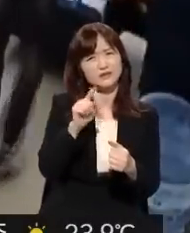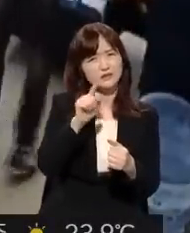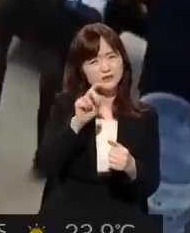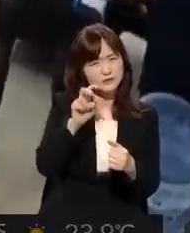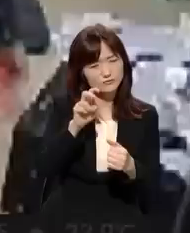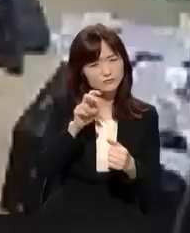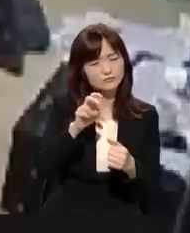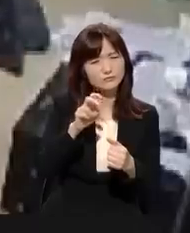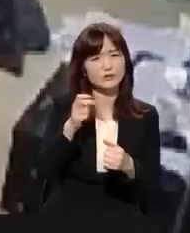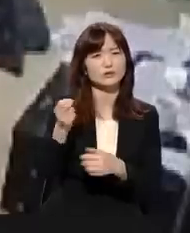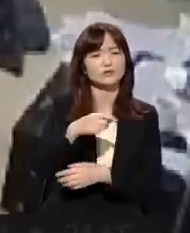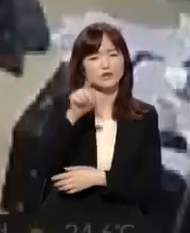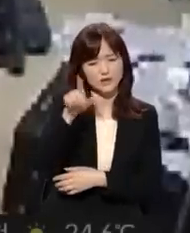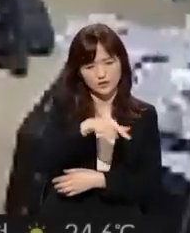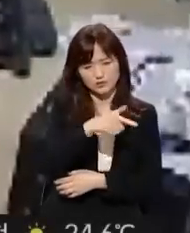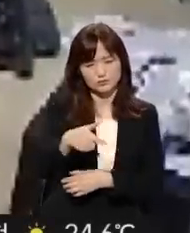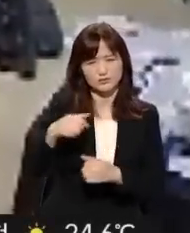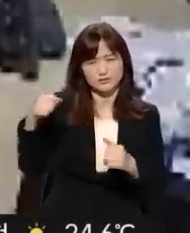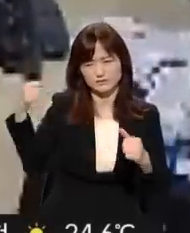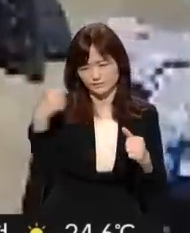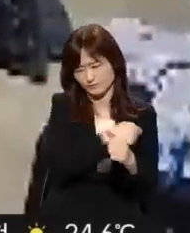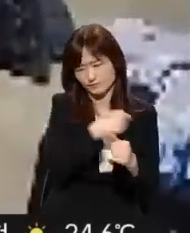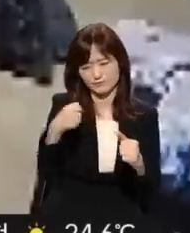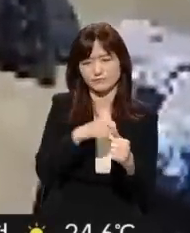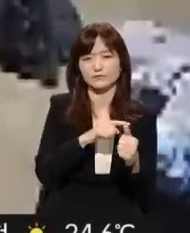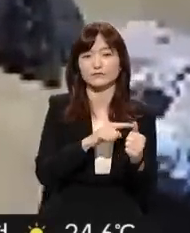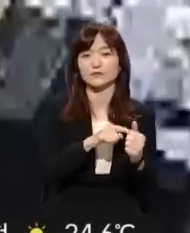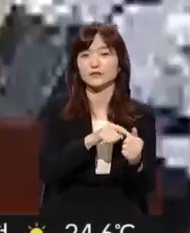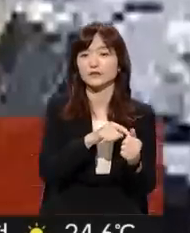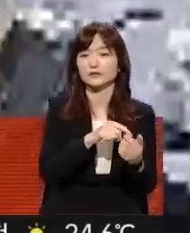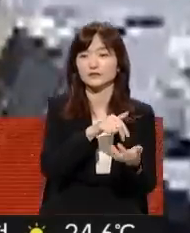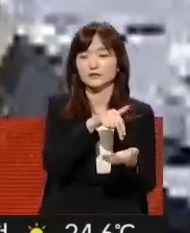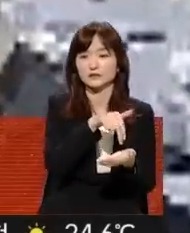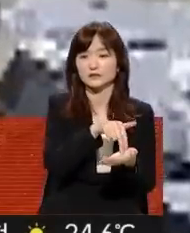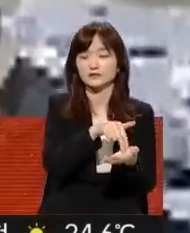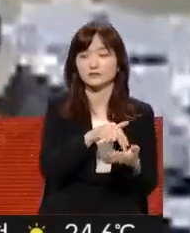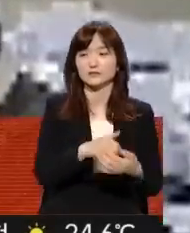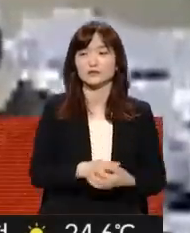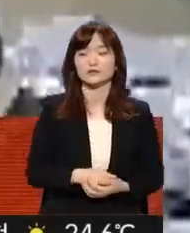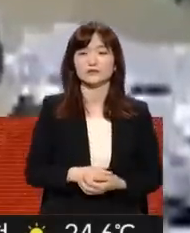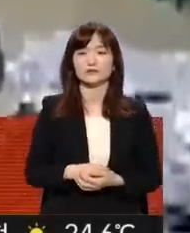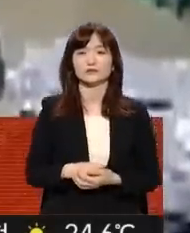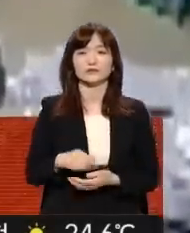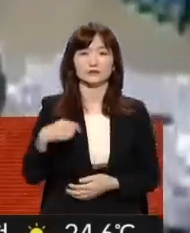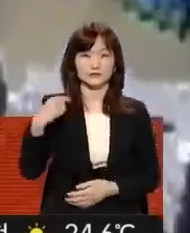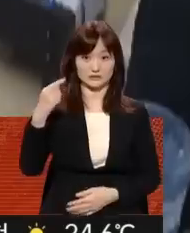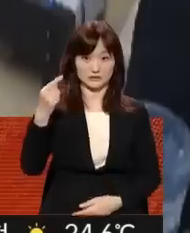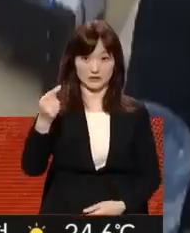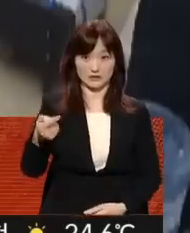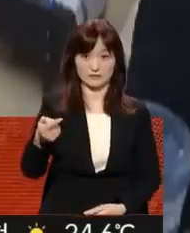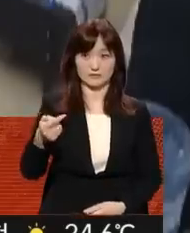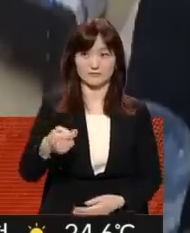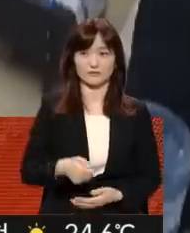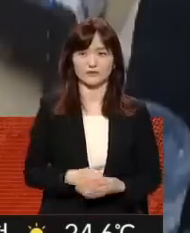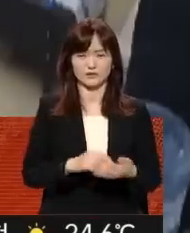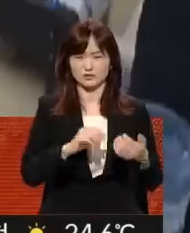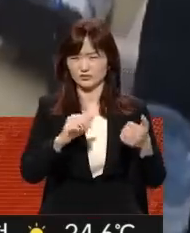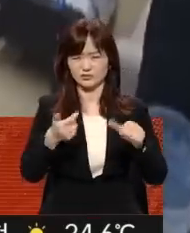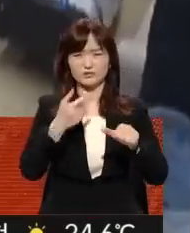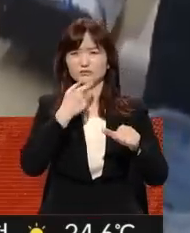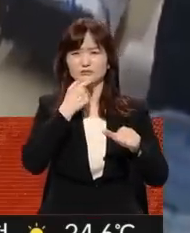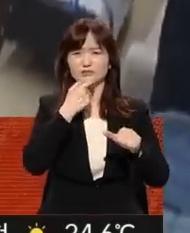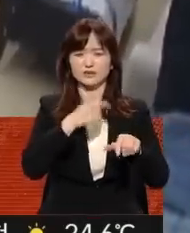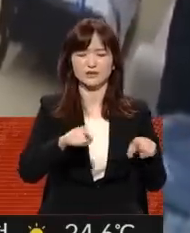종일 있었다라고 하는 겁니다. 근데 피해자 입장에서는 이게 다가 아니라 다음 단계가 정말 죽기보다 싫었고